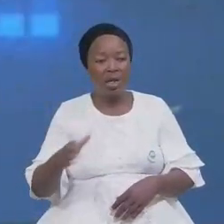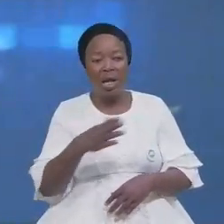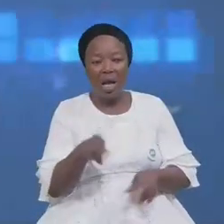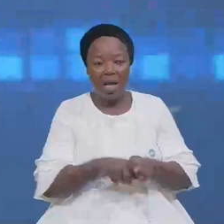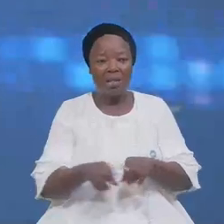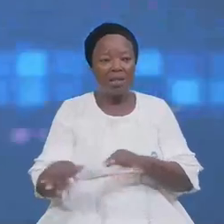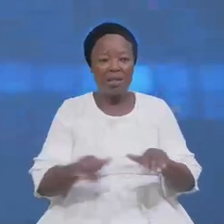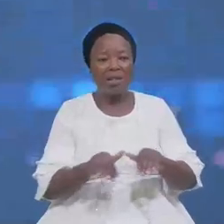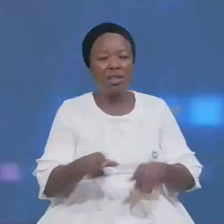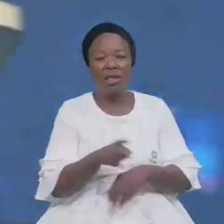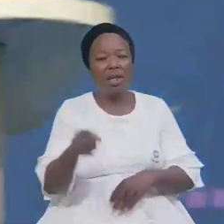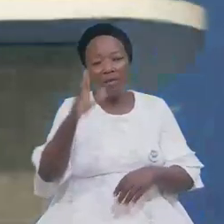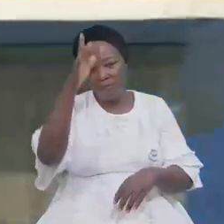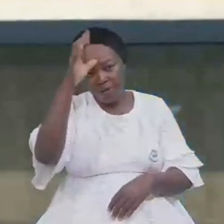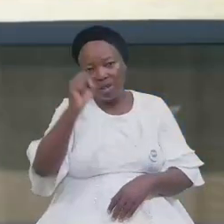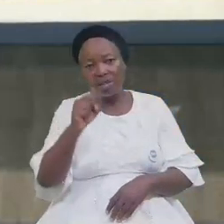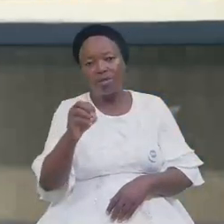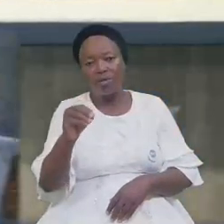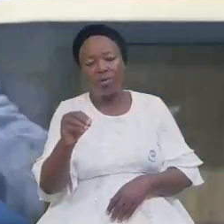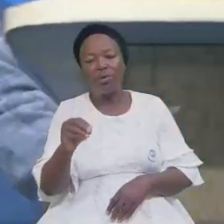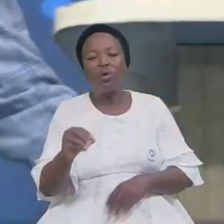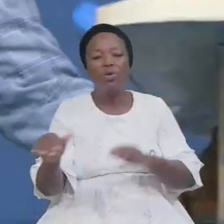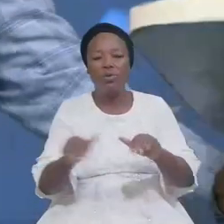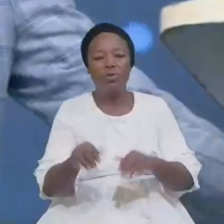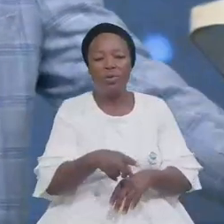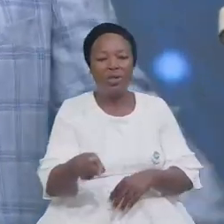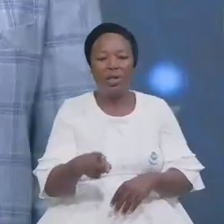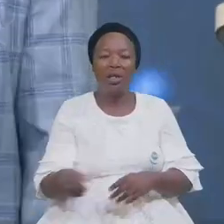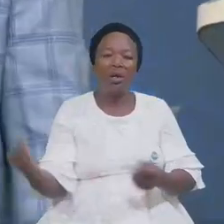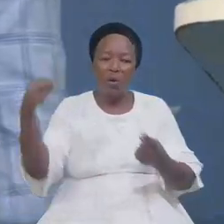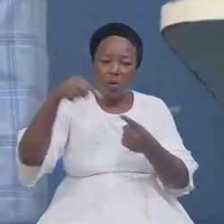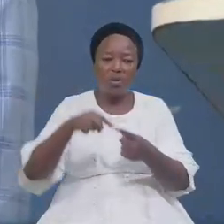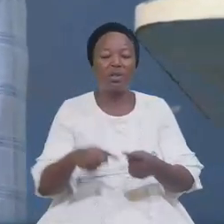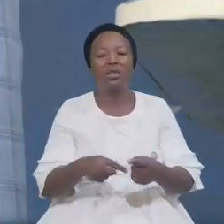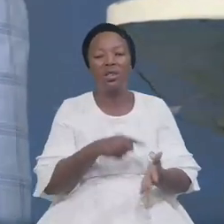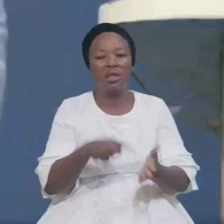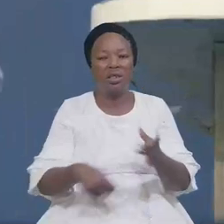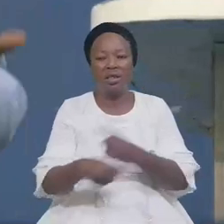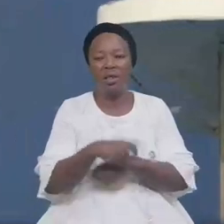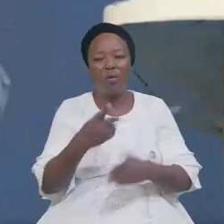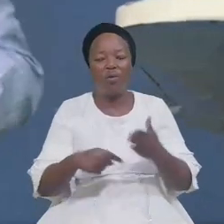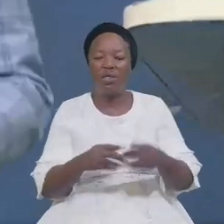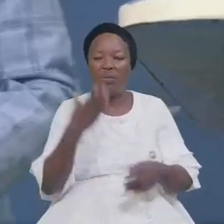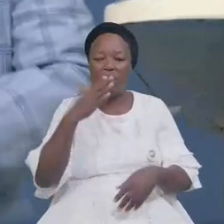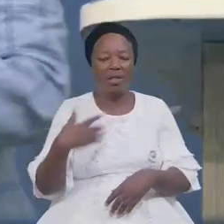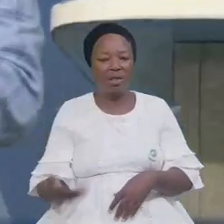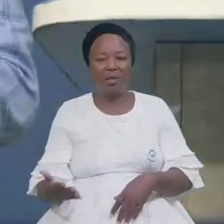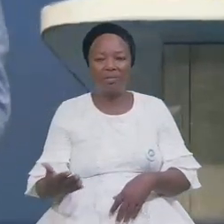ce jour ce que leurs pères ont fait. Que c'est pitoyable qu'on